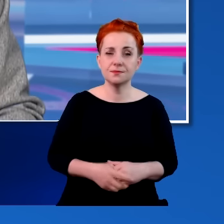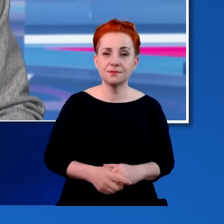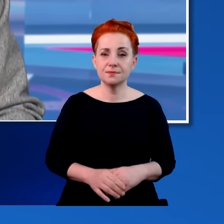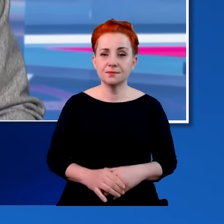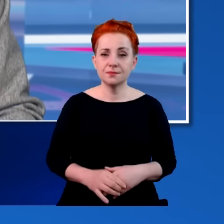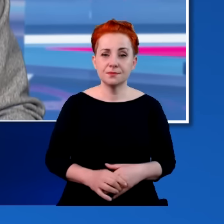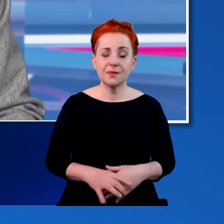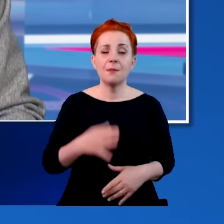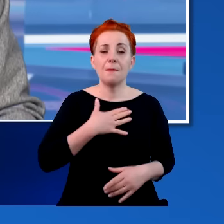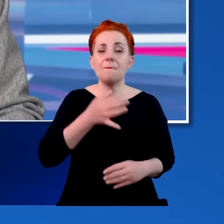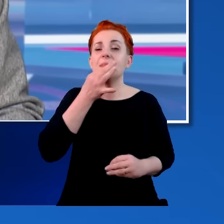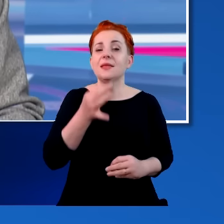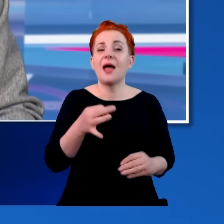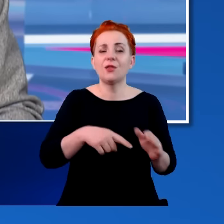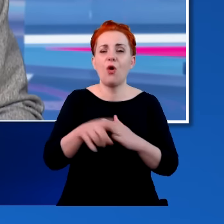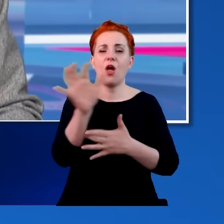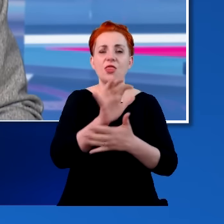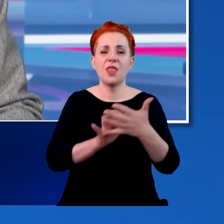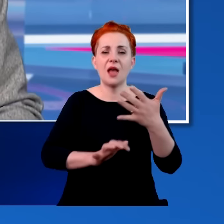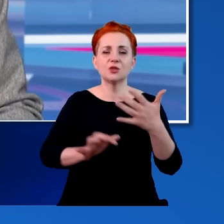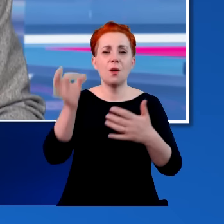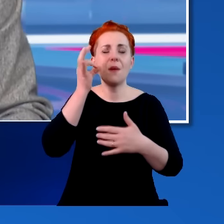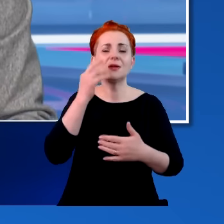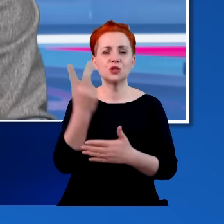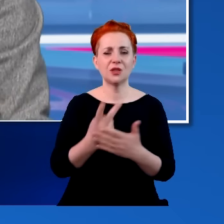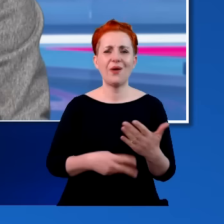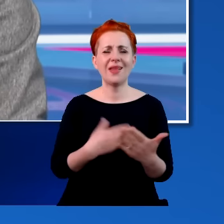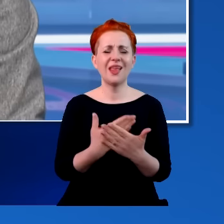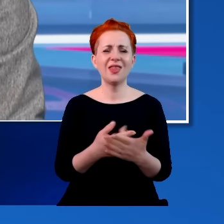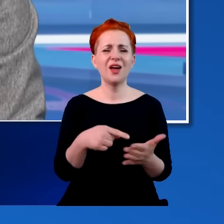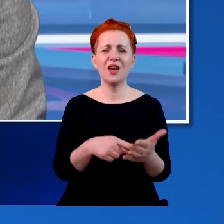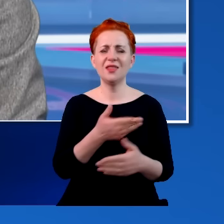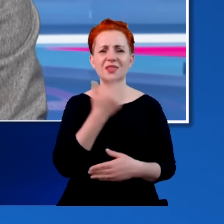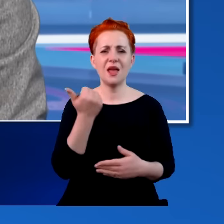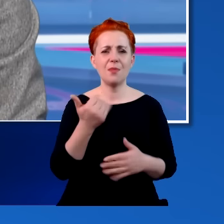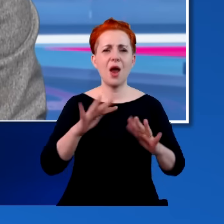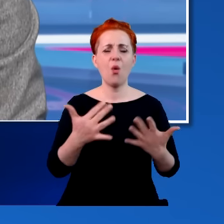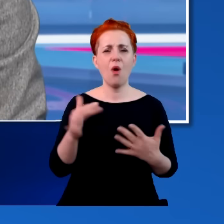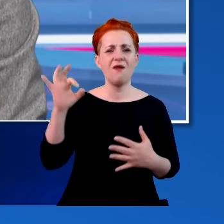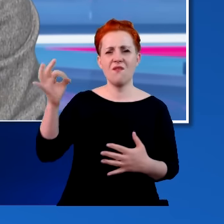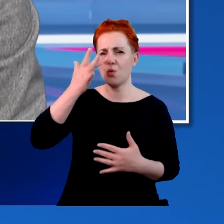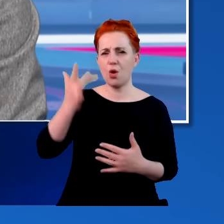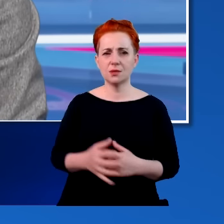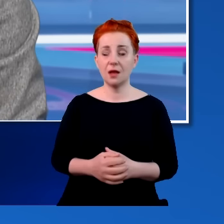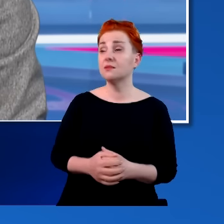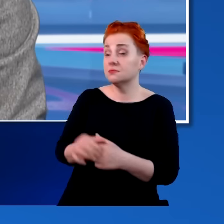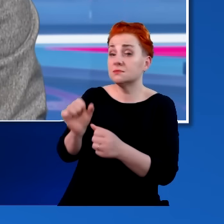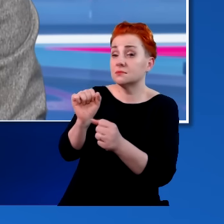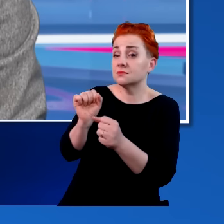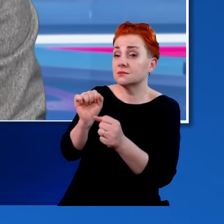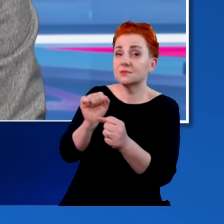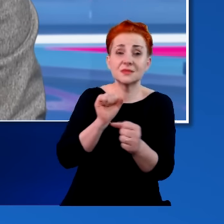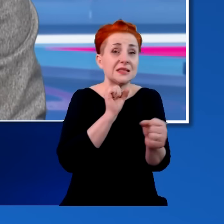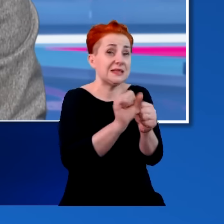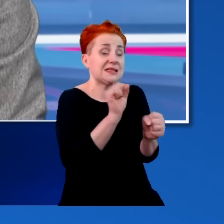Ja mam jedno pytanie do tego tekstu, który pani przeczytała. A dlaczego tam nie ma Federacji Rosyjskiej? Również jest